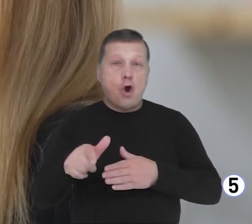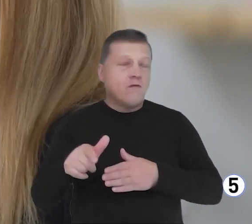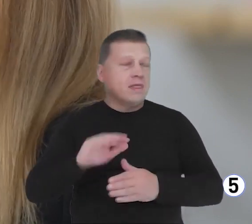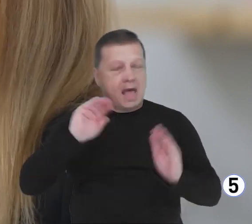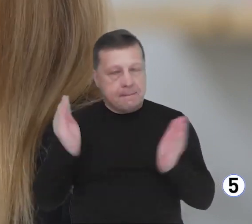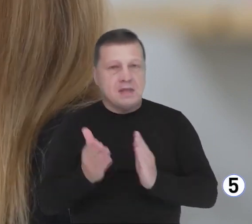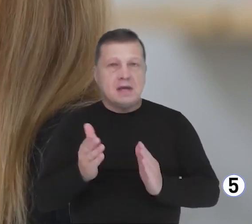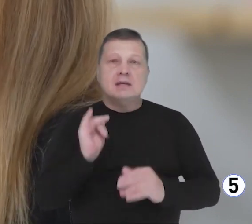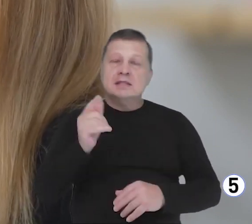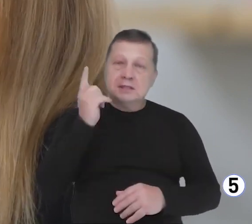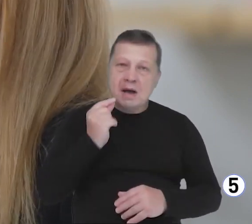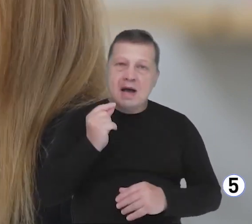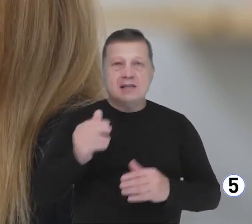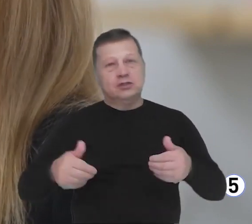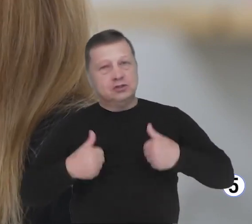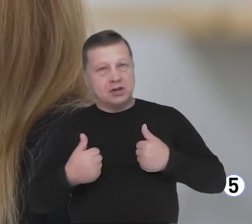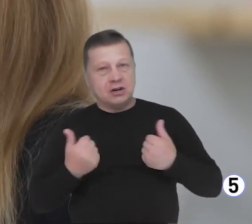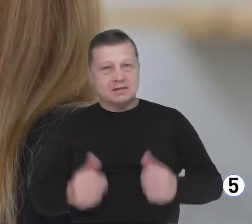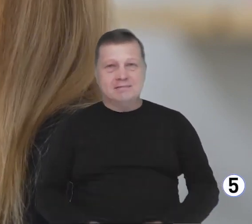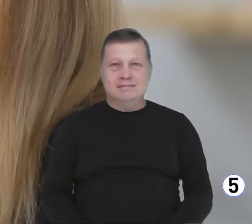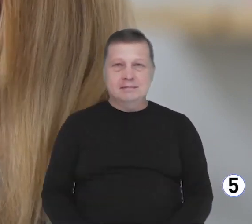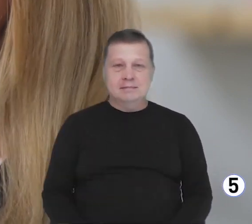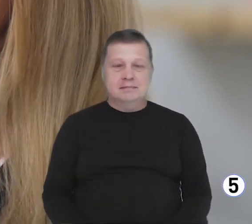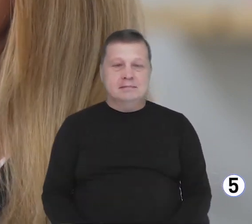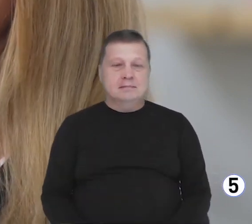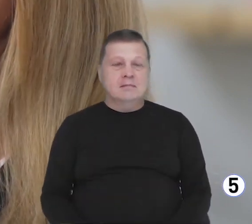przetworzone i dbajmy o to, żeby było smacznie i zdrowo.